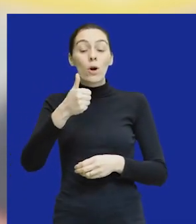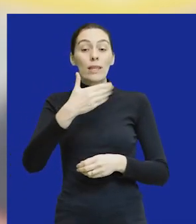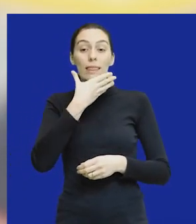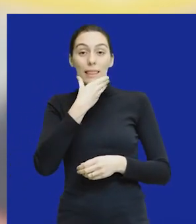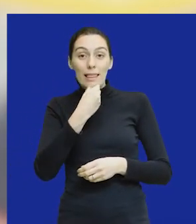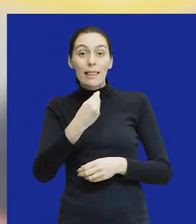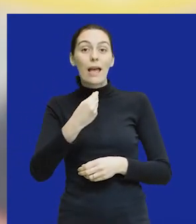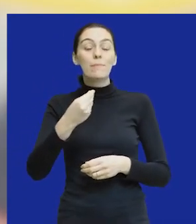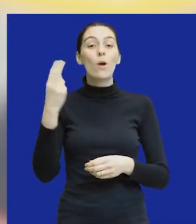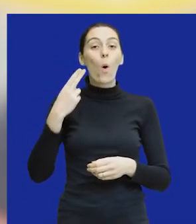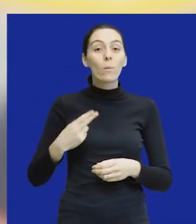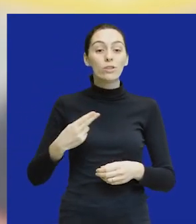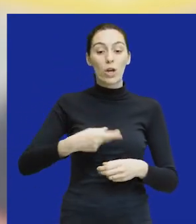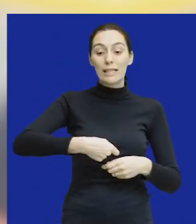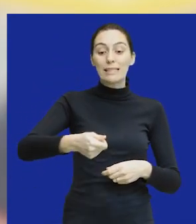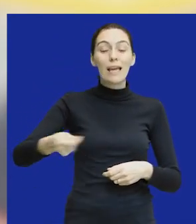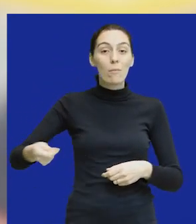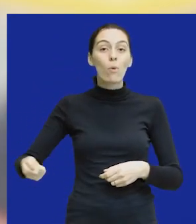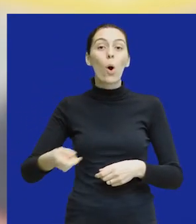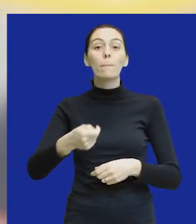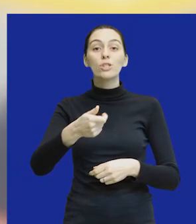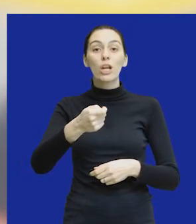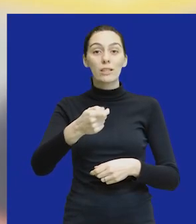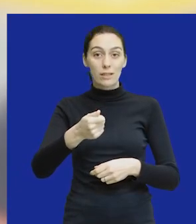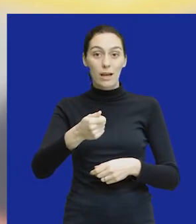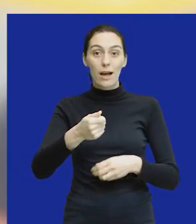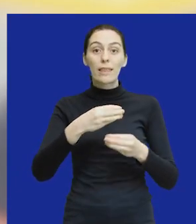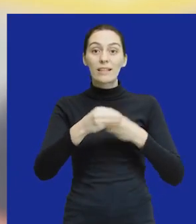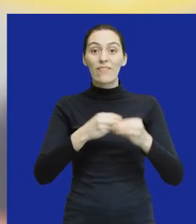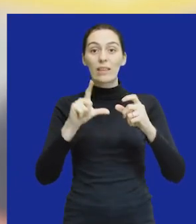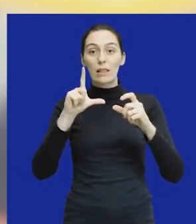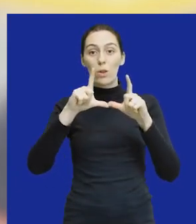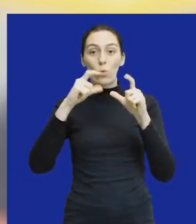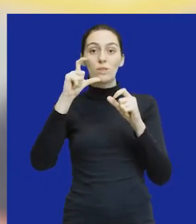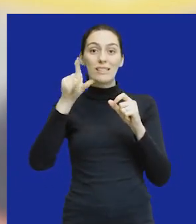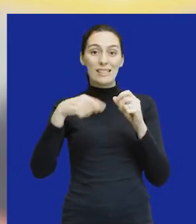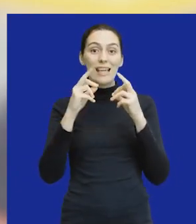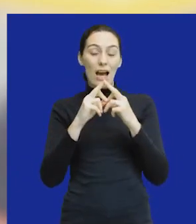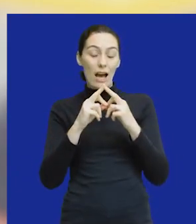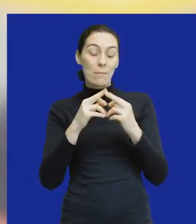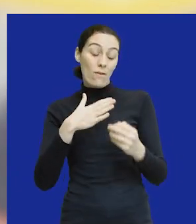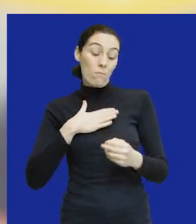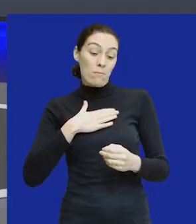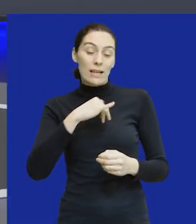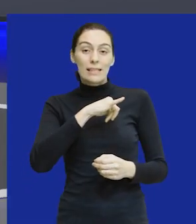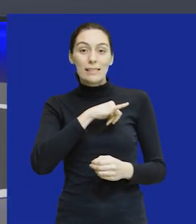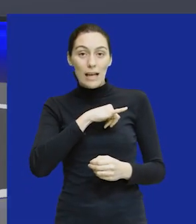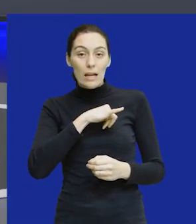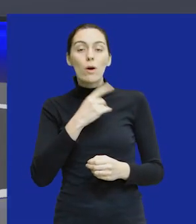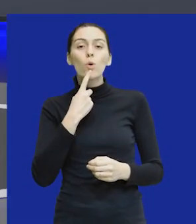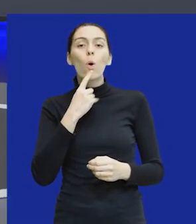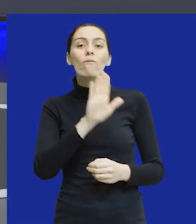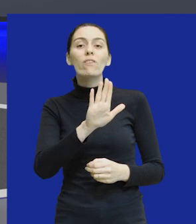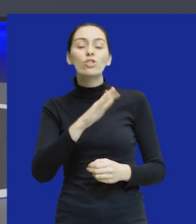da sijemo za Svetu Luciju, evo, pšenicu. Pa vjerujem da naše gledatelje, a evo i mene osobno zanima, tko je u